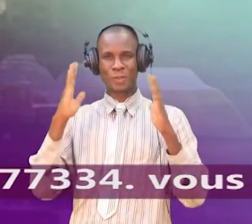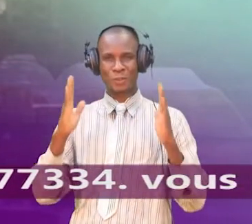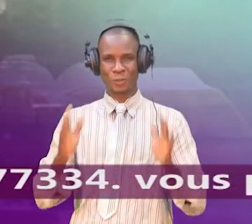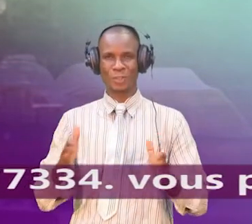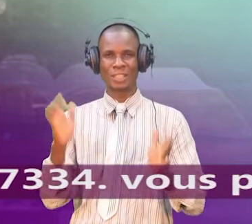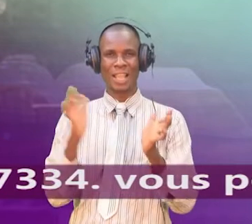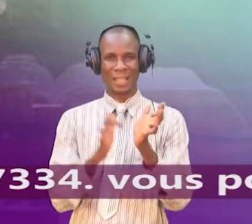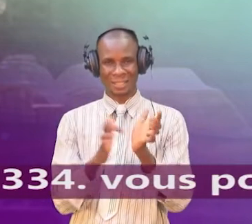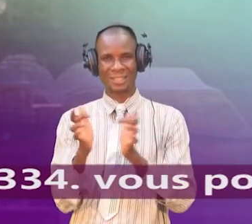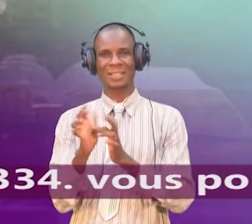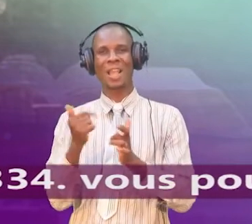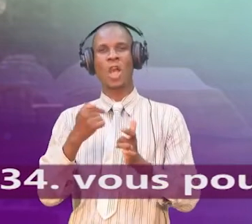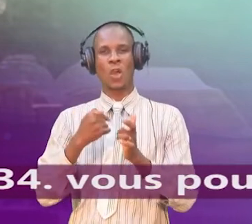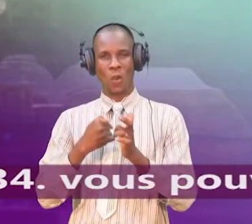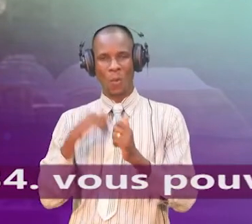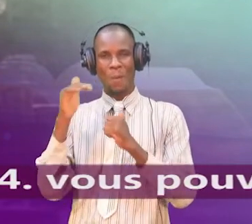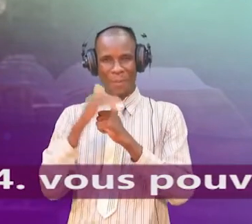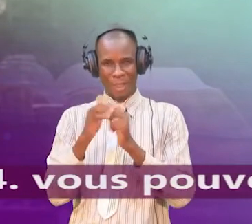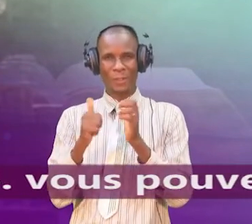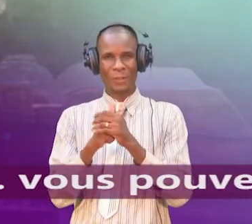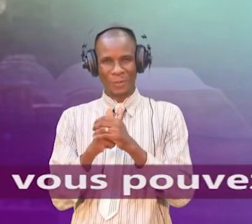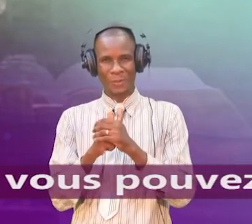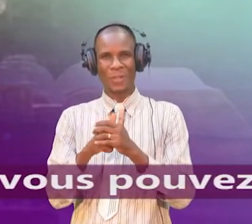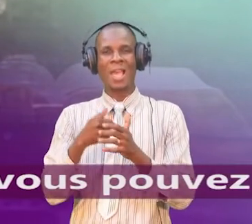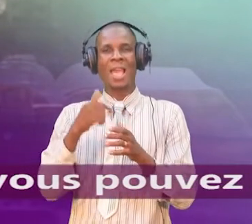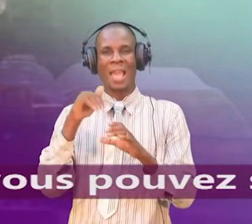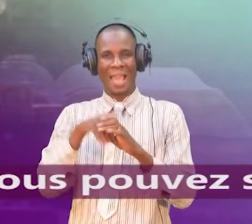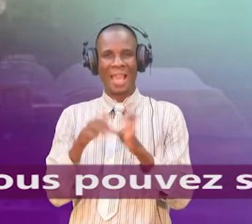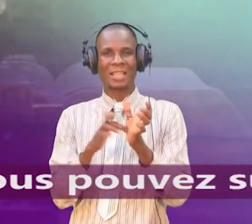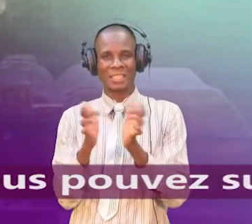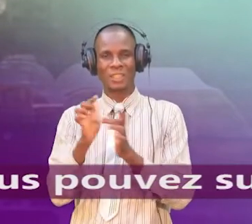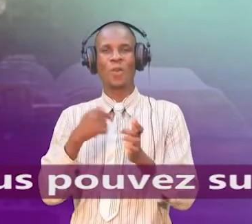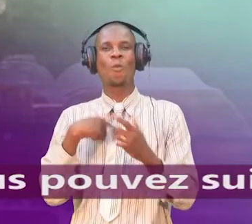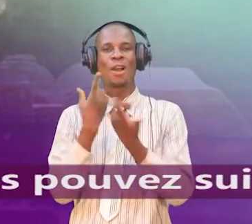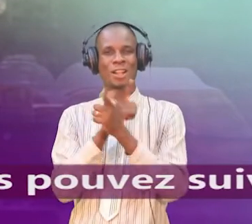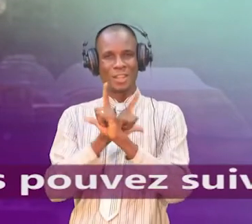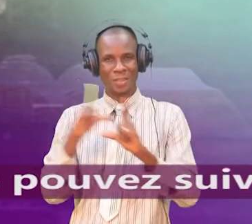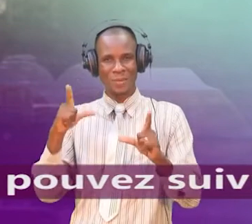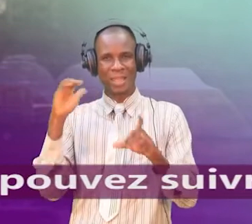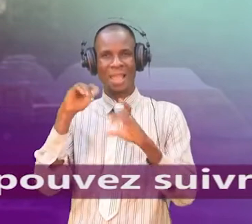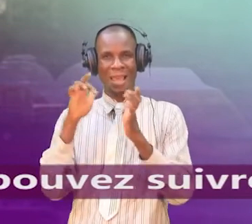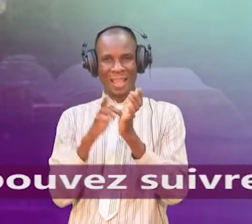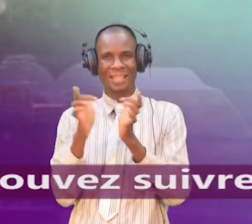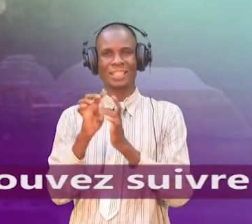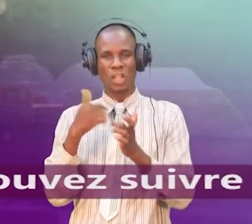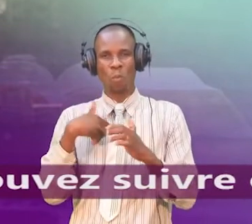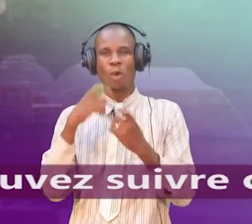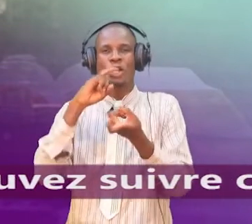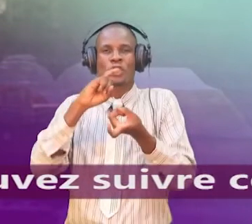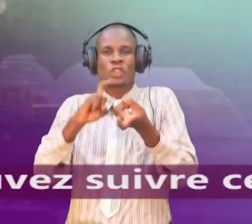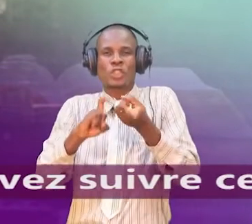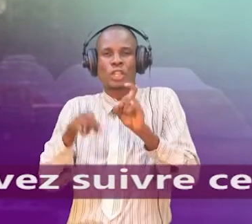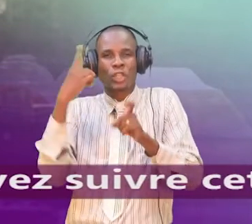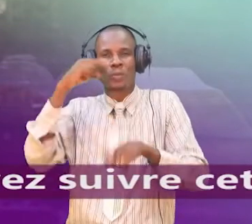bino na maboko ma Yesu Kristo, po ete kati na ye bokoyeba kozongisa masika, bino